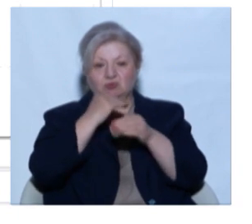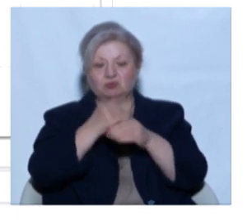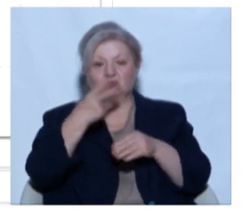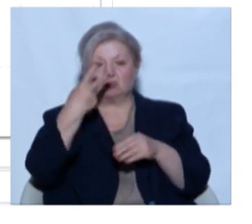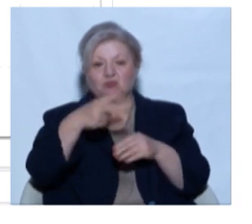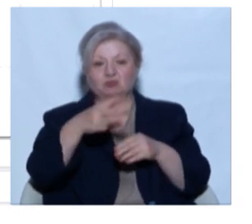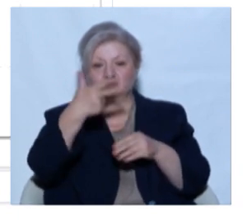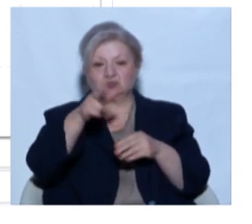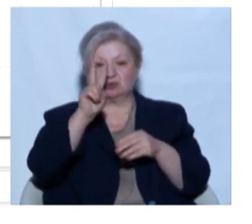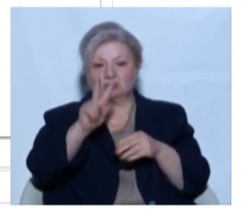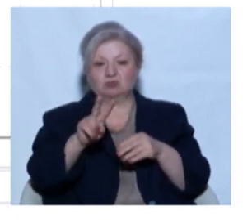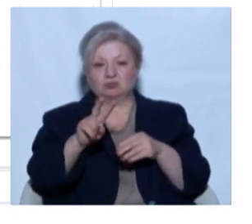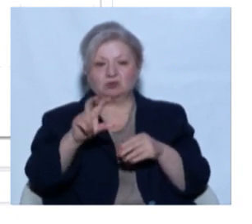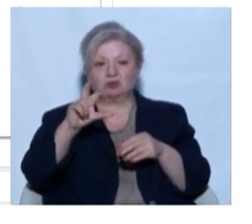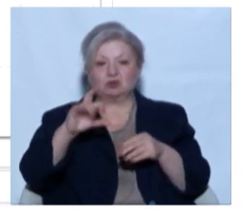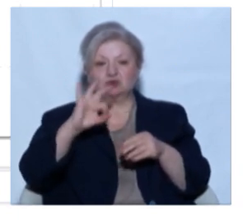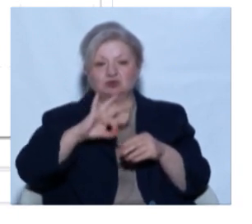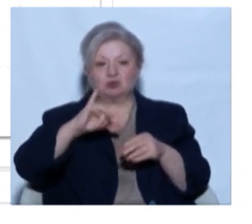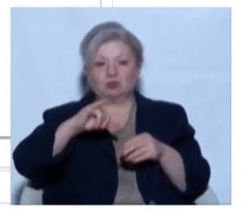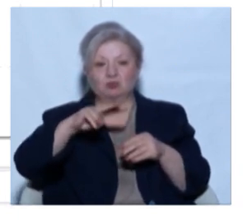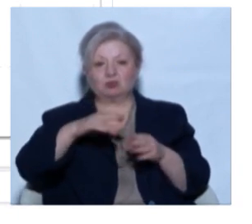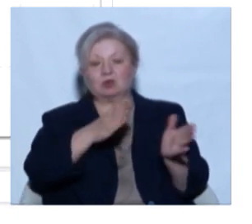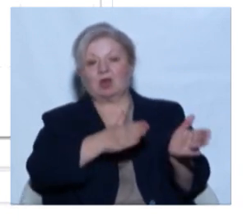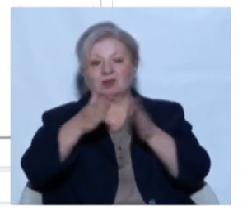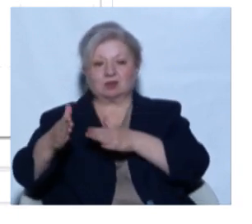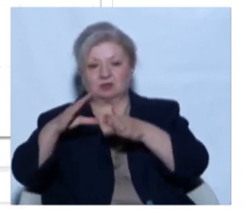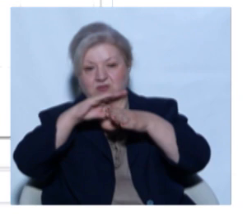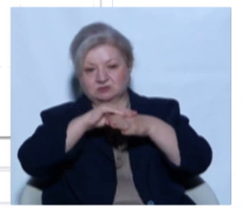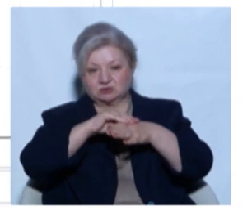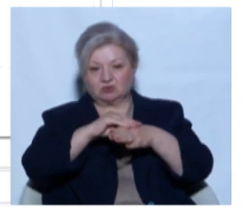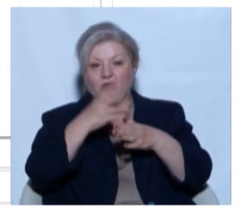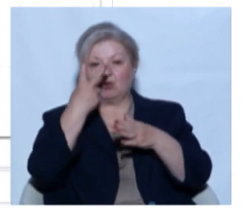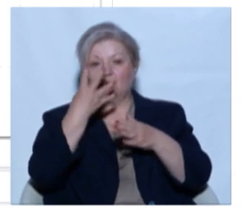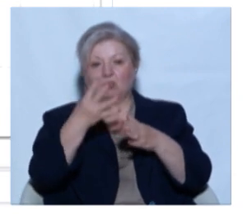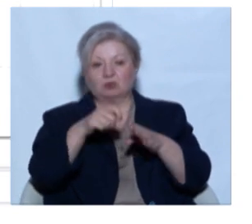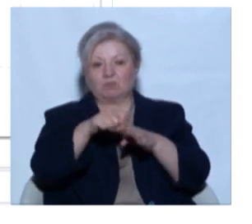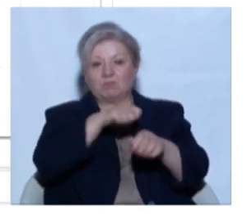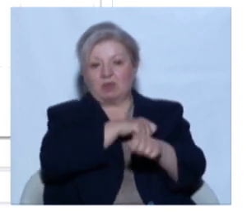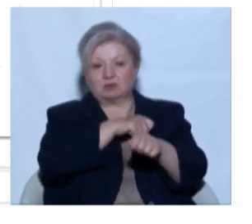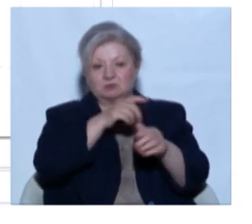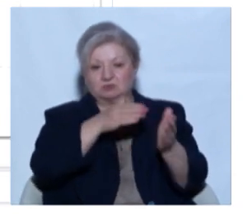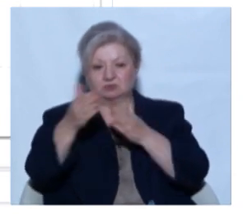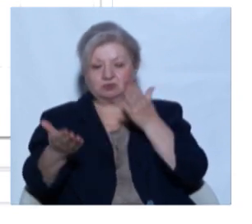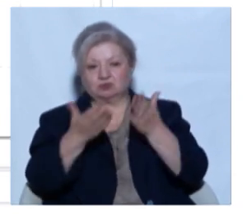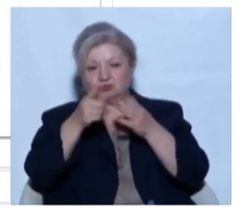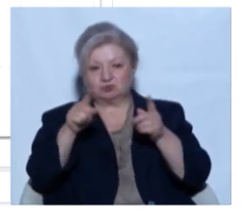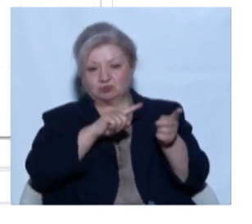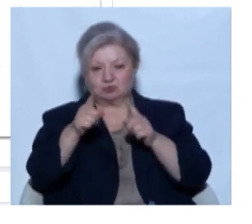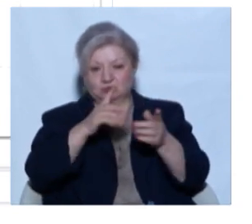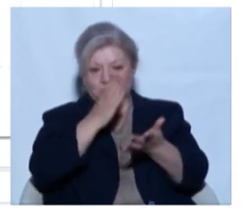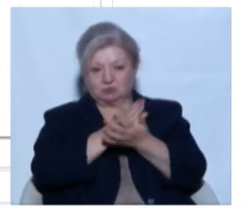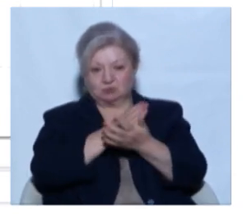ტოლია 32 ჯოულის. გადავაადგილეთ სხეული 4 მეტრზე. თუ ძალის